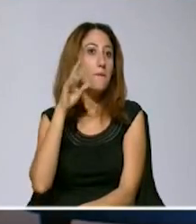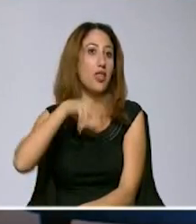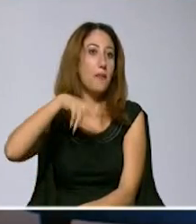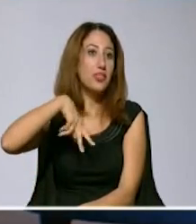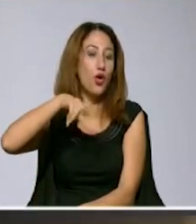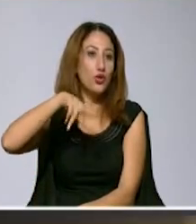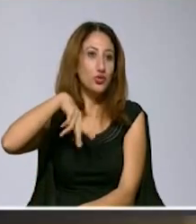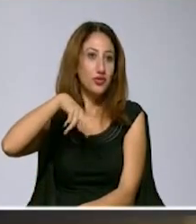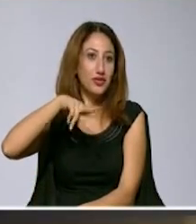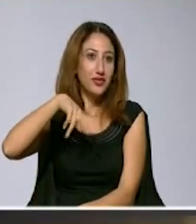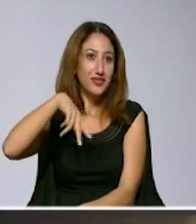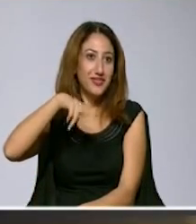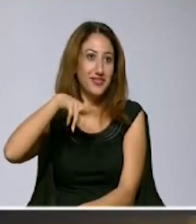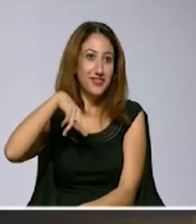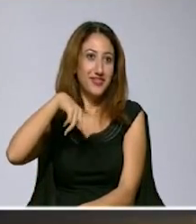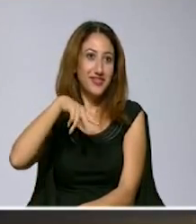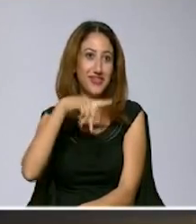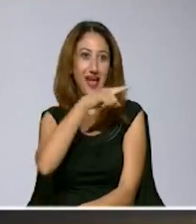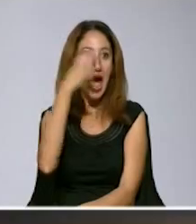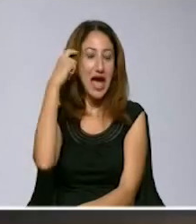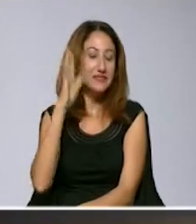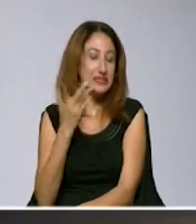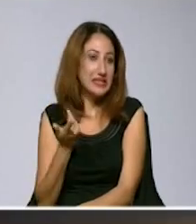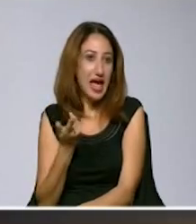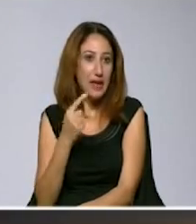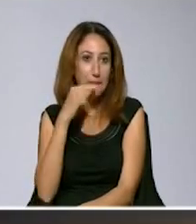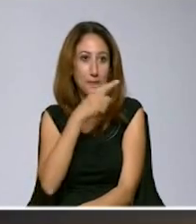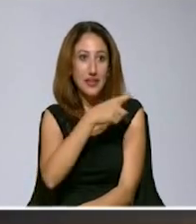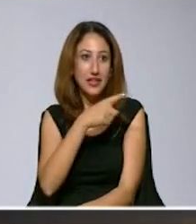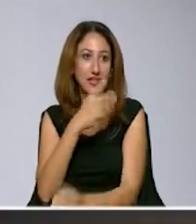18. ورينا الرقم. بصي كده بعد اذنك